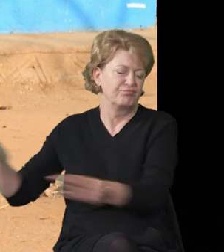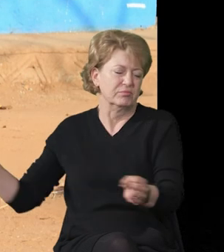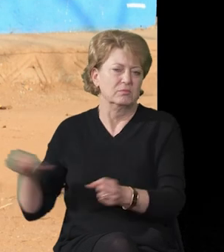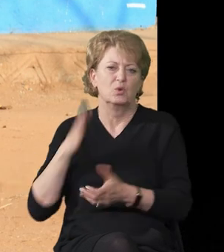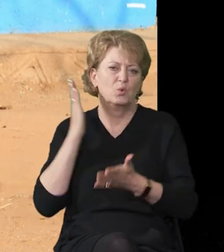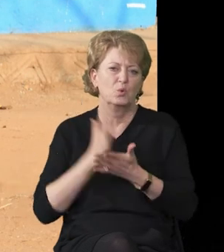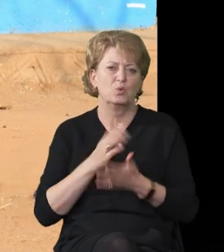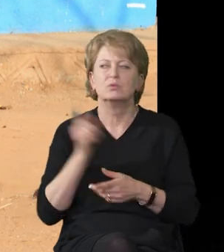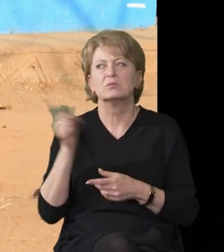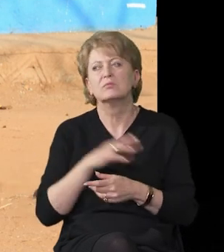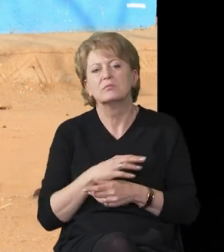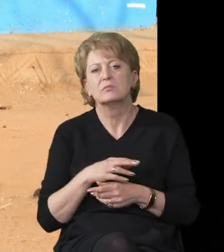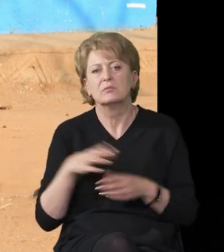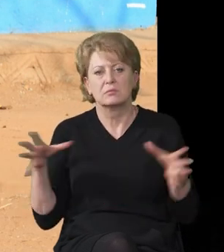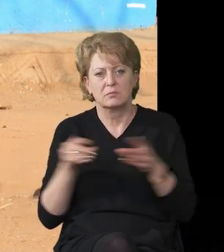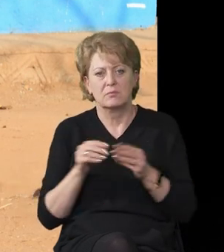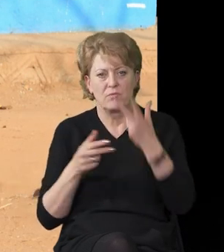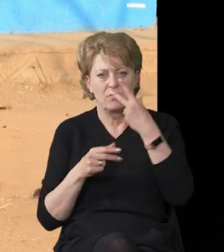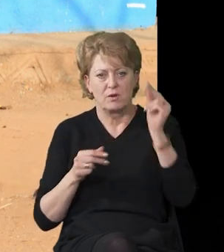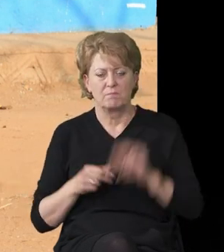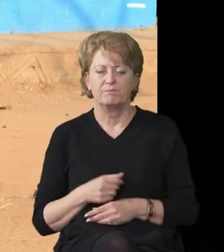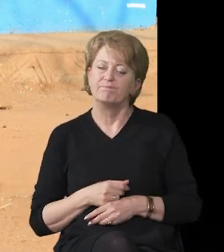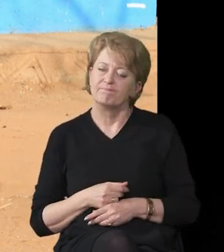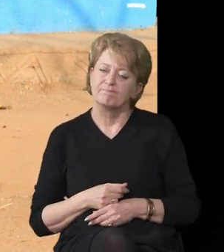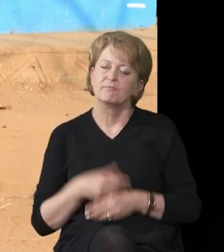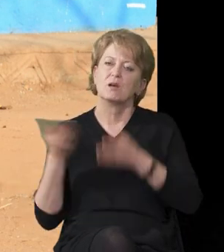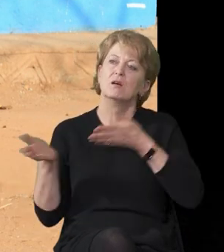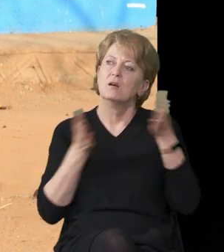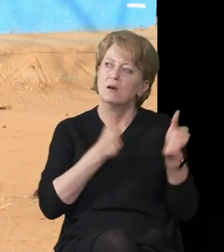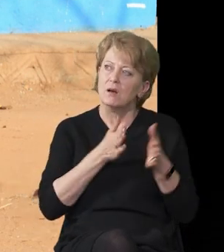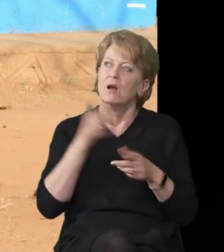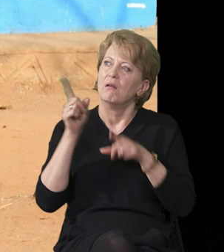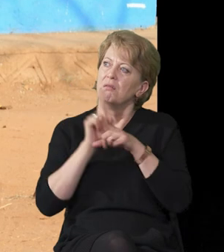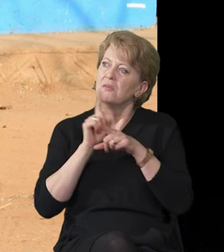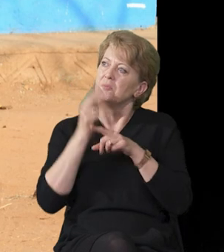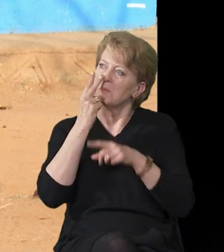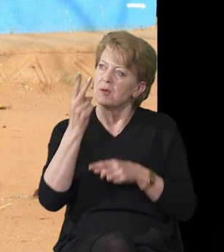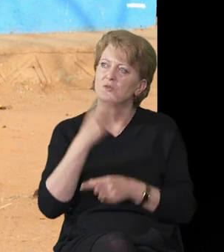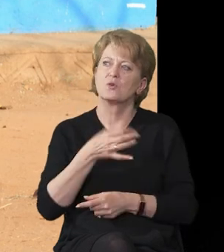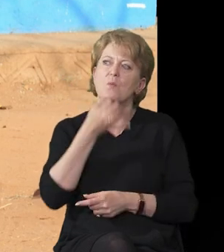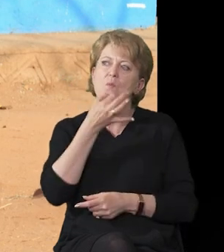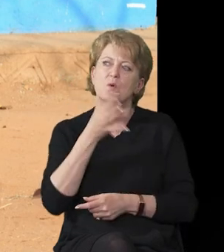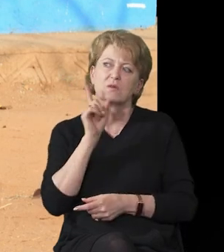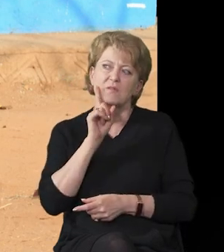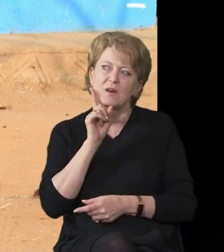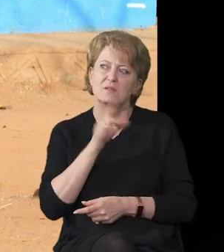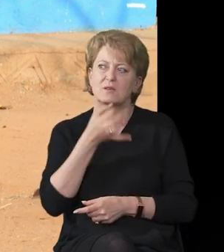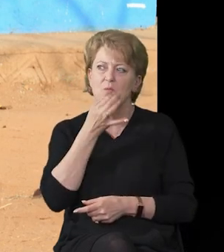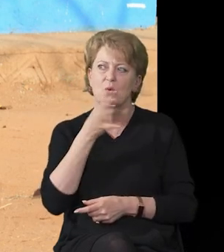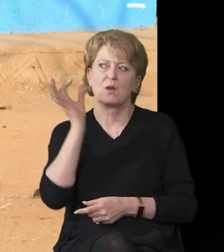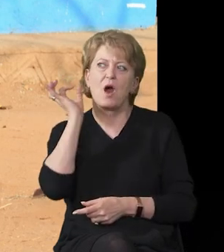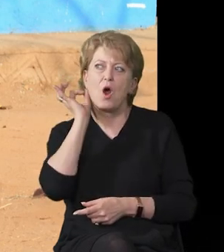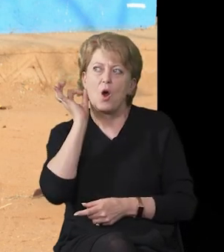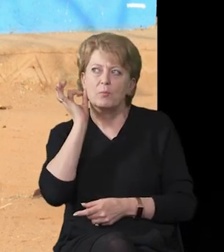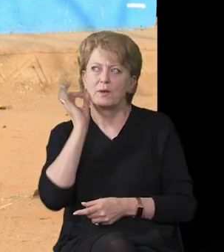to jest jeszcze jedna scena, którą byłem zafascynowany. Młody facet i młoda kobieta z plemienia Hamar stoją sobie, trzymając się